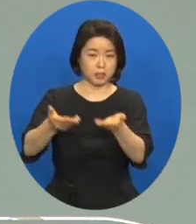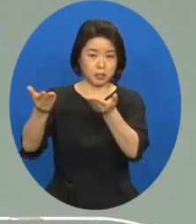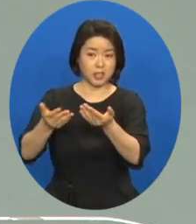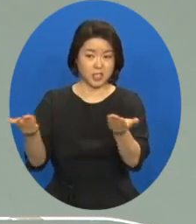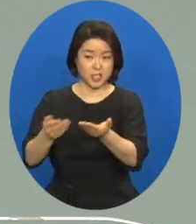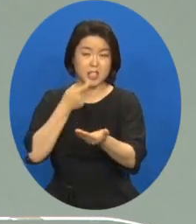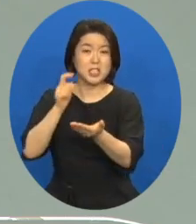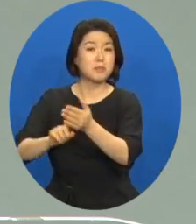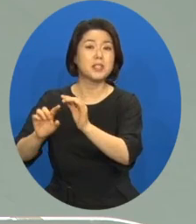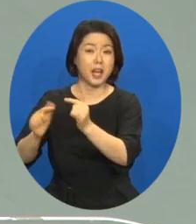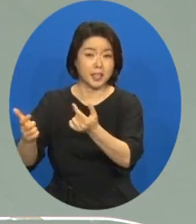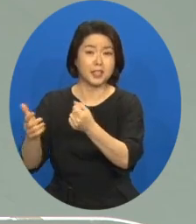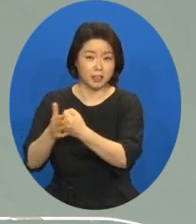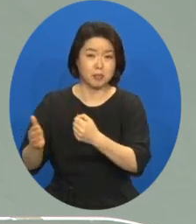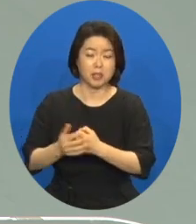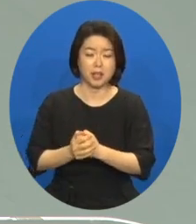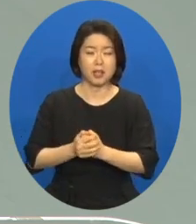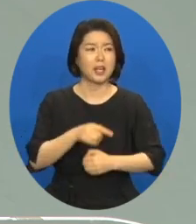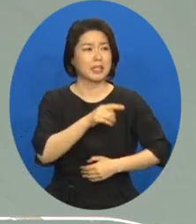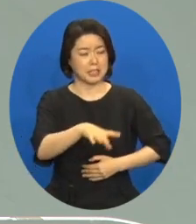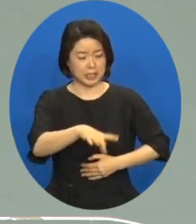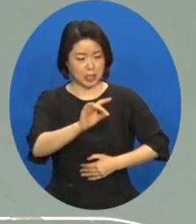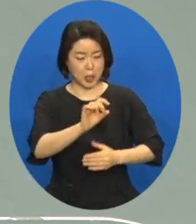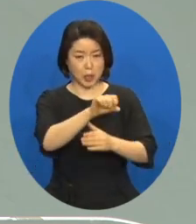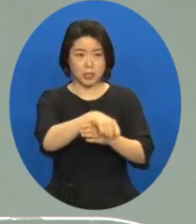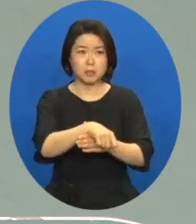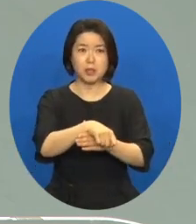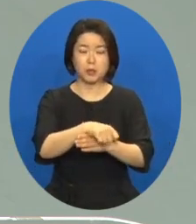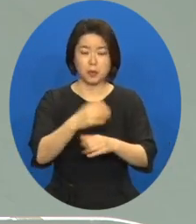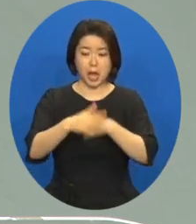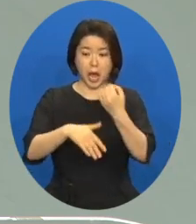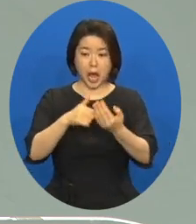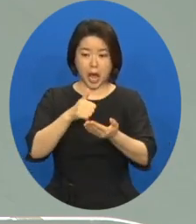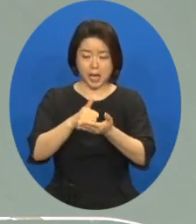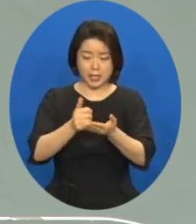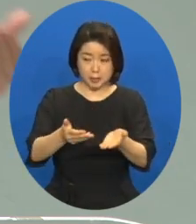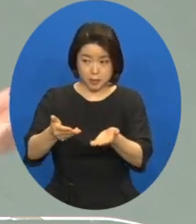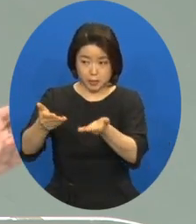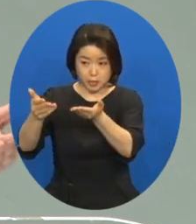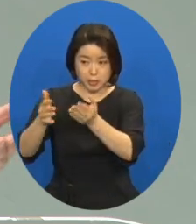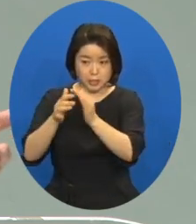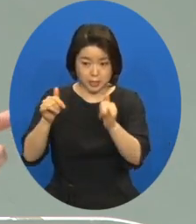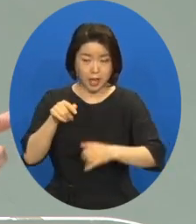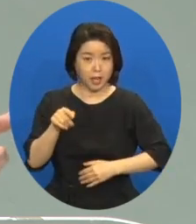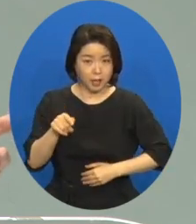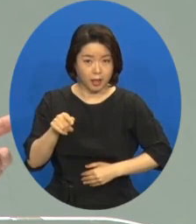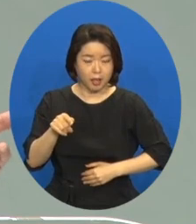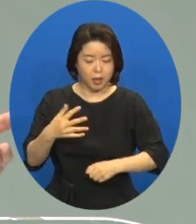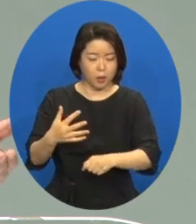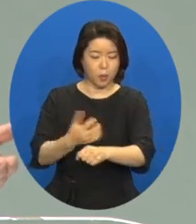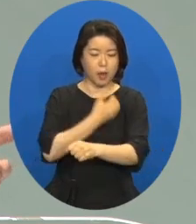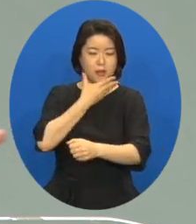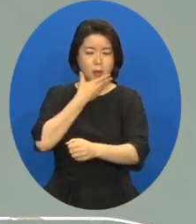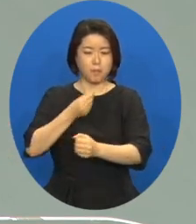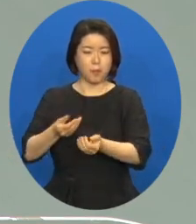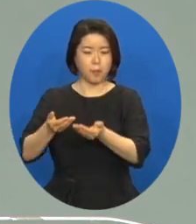때문에 첫 열매로 하나님을 공경하는 자에게 굉장한 복을